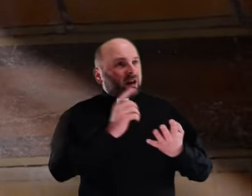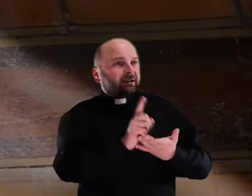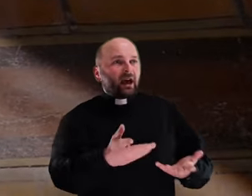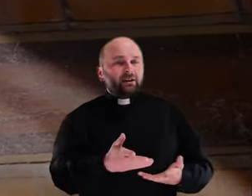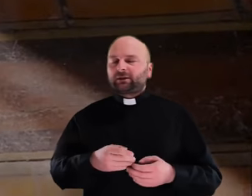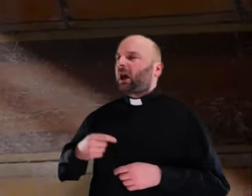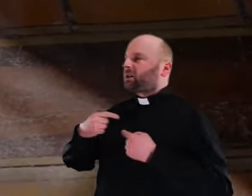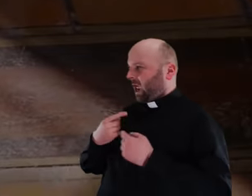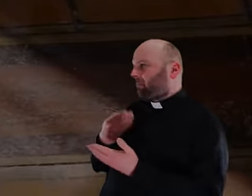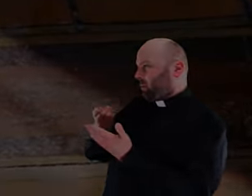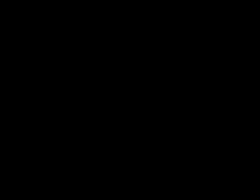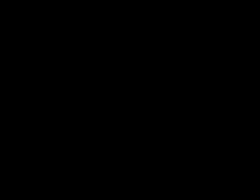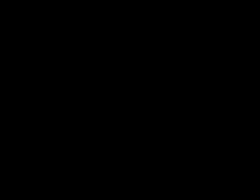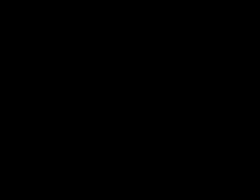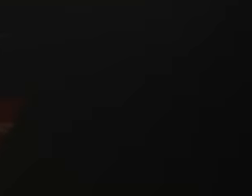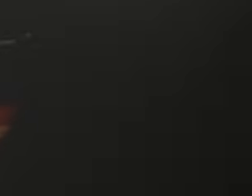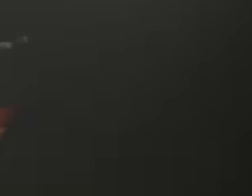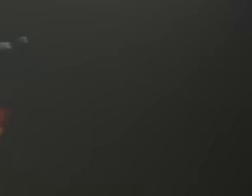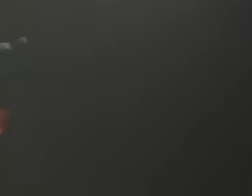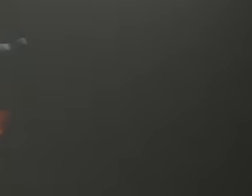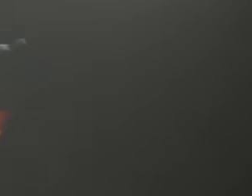zaraz! Proponuję zwrócić go morzu.